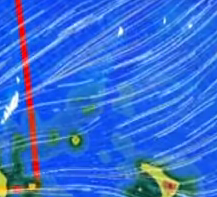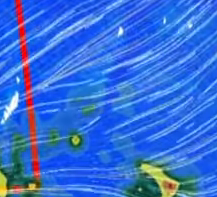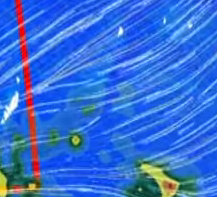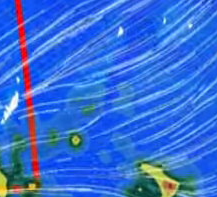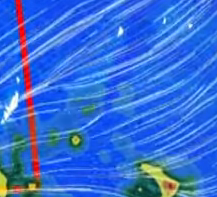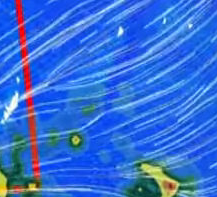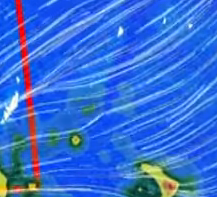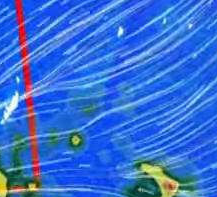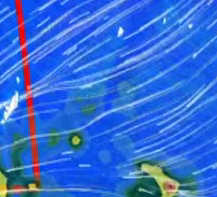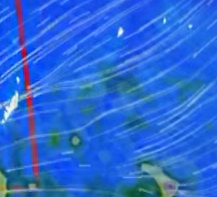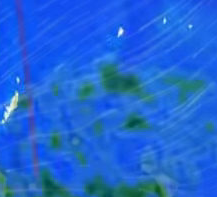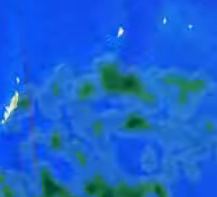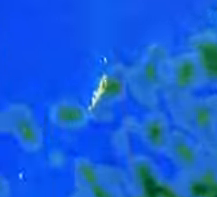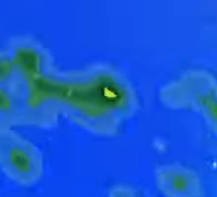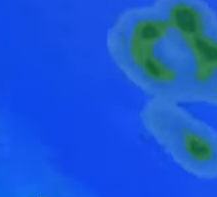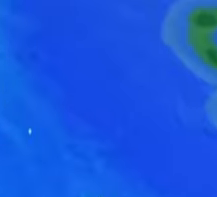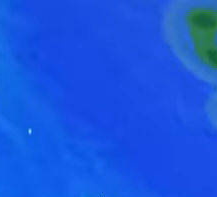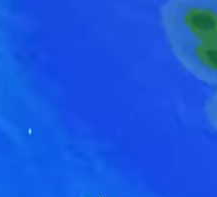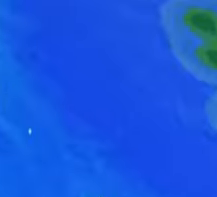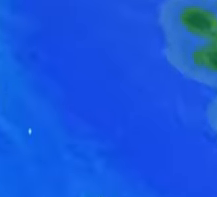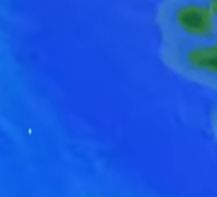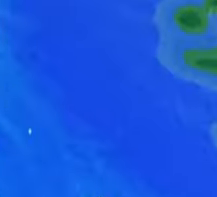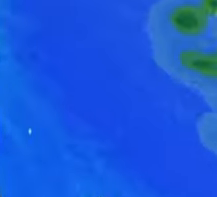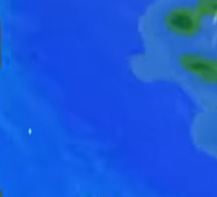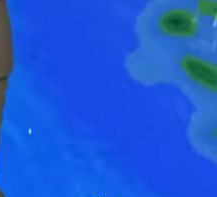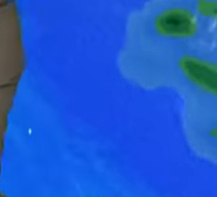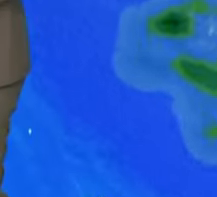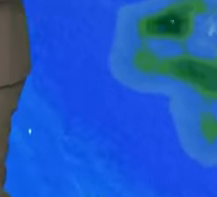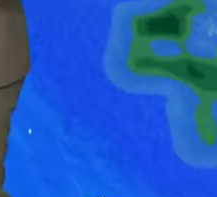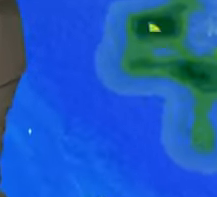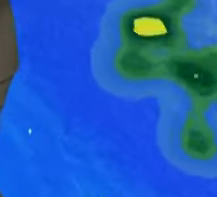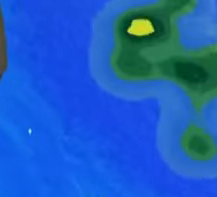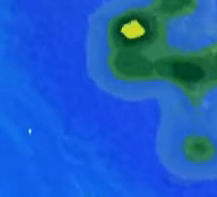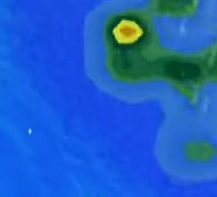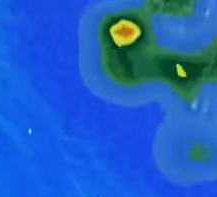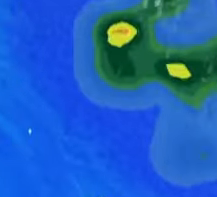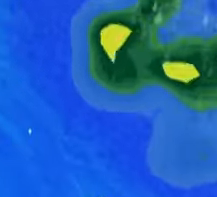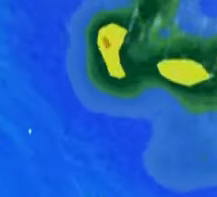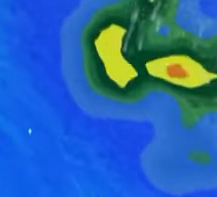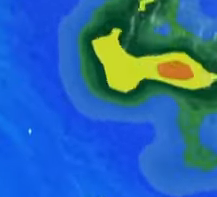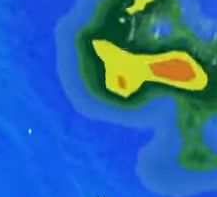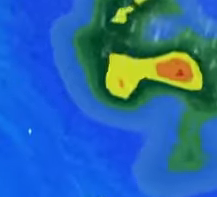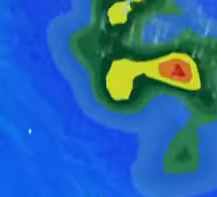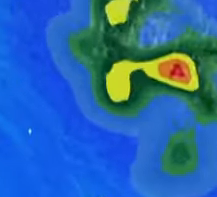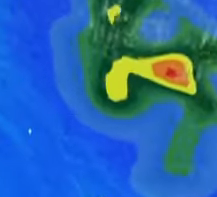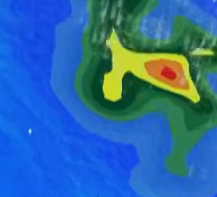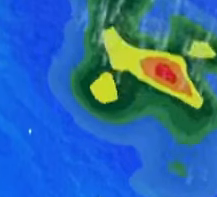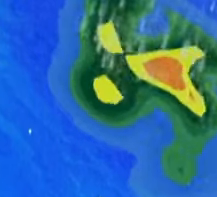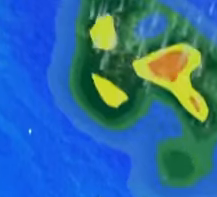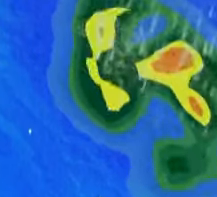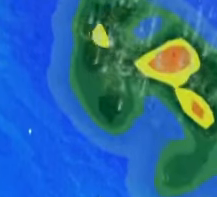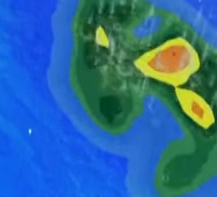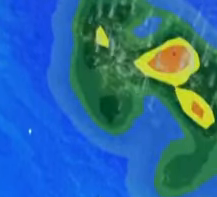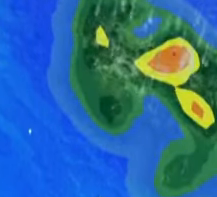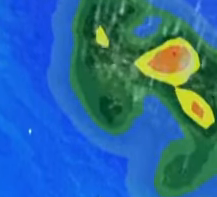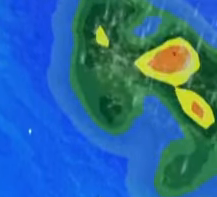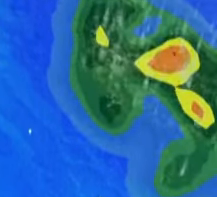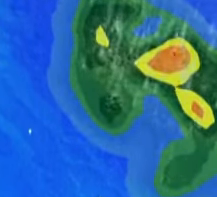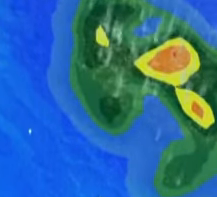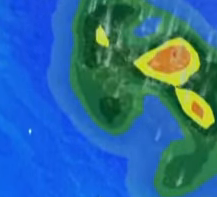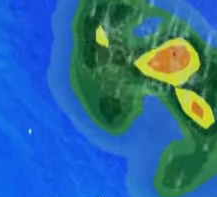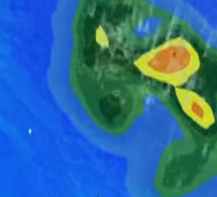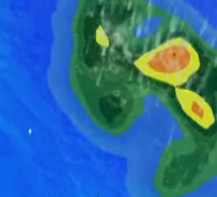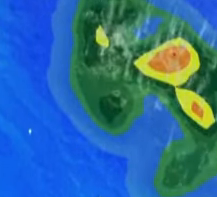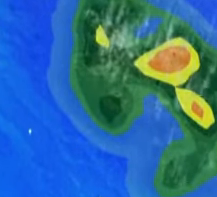bansa. Sa rainfall forecast ng The Weather Company para bukas, Webes, meron pong kalat-kalat na ulan bago magtanghali hanggang hapon sa